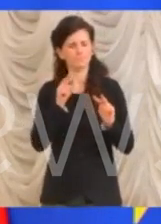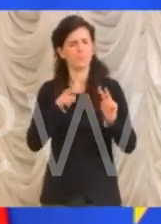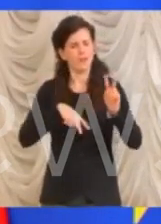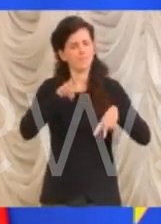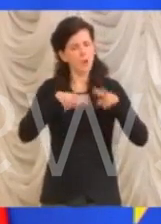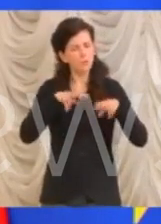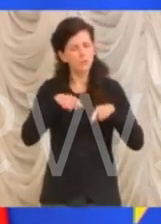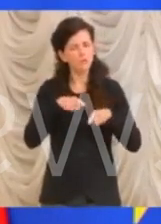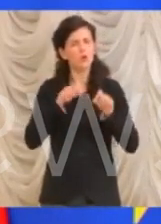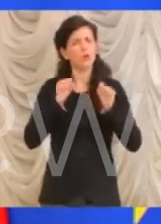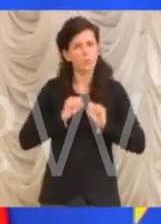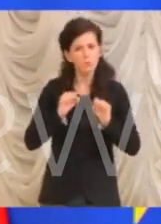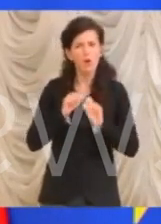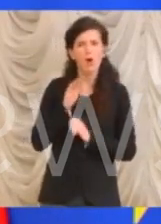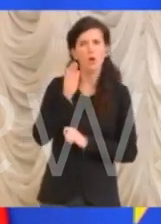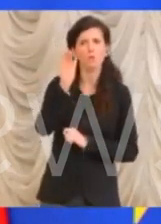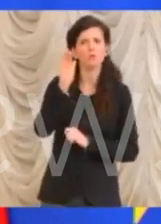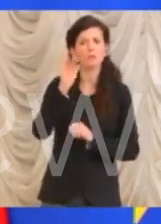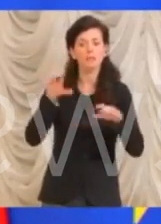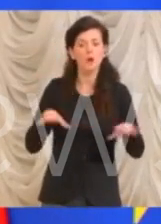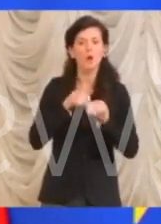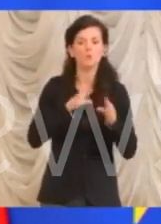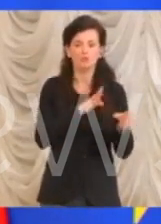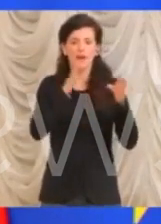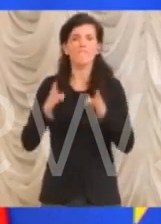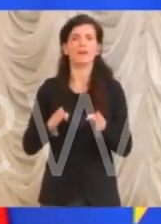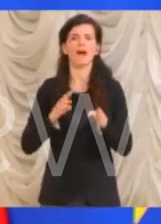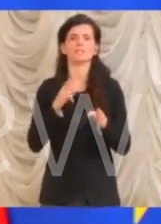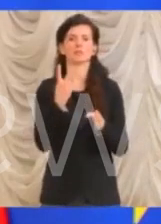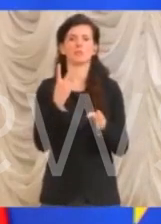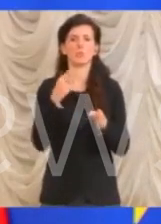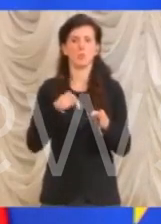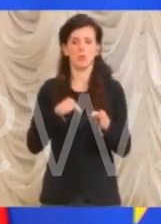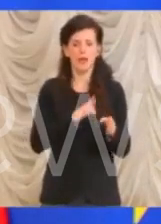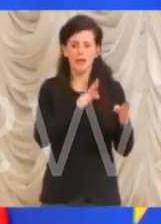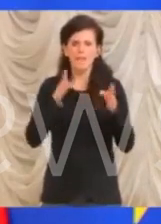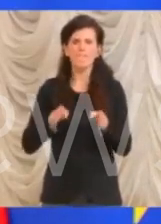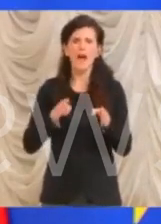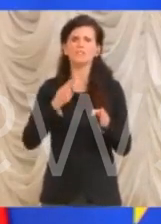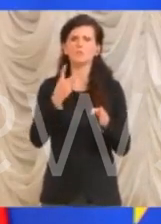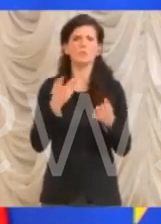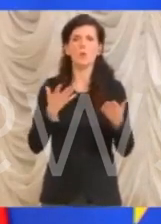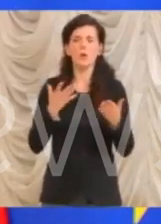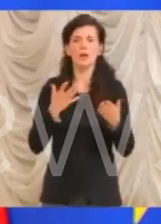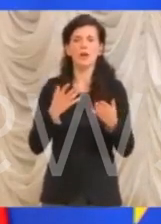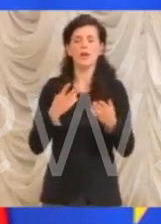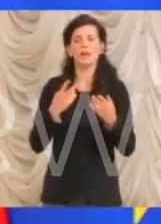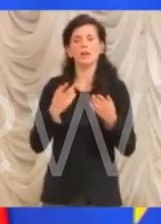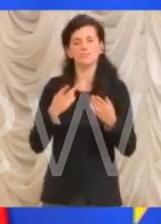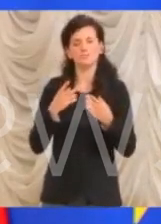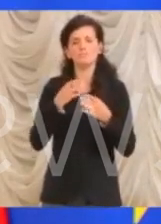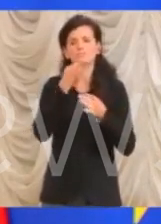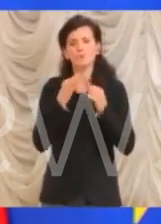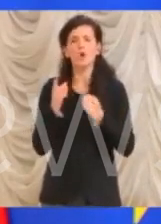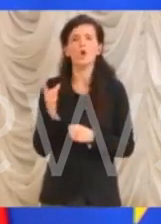da baciare anche la prospettiva di entrare nella fase due la fase due quella di convivenza col virus di